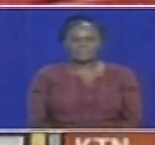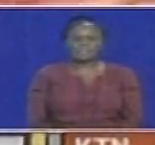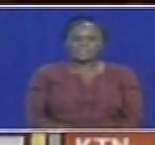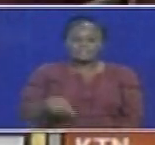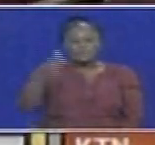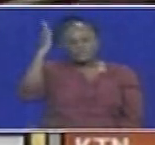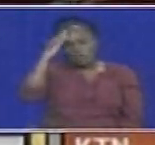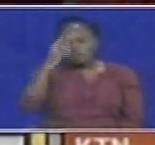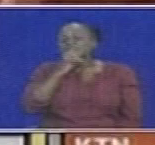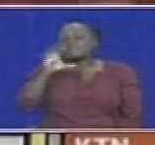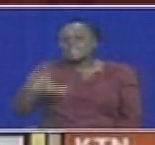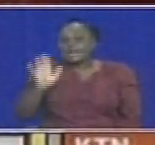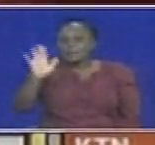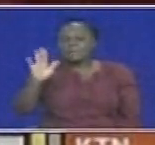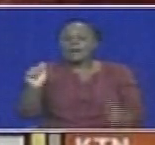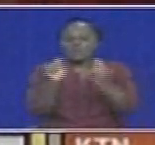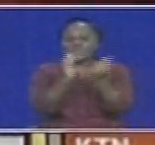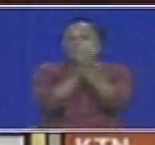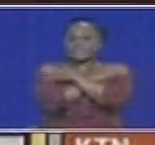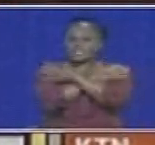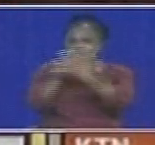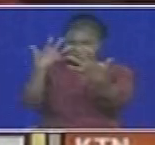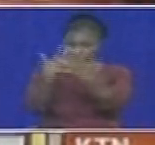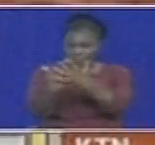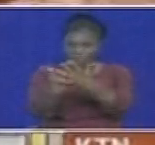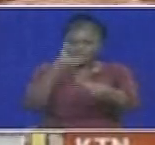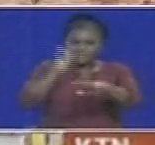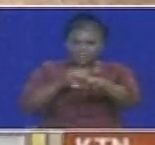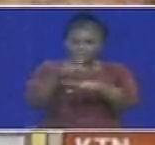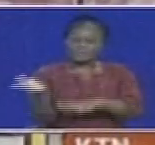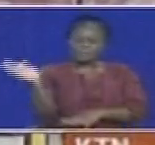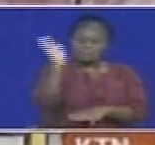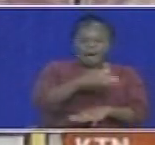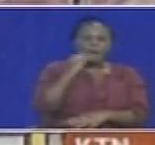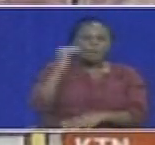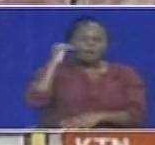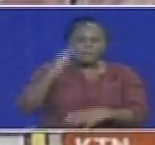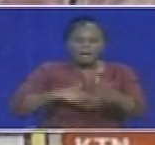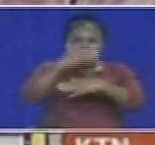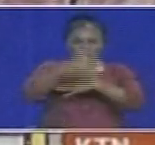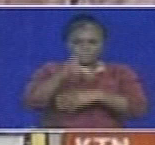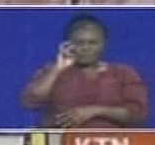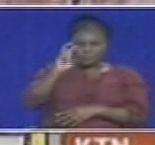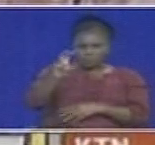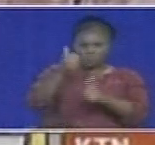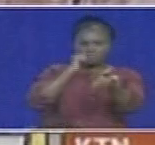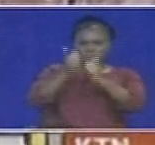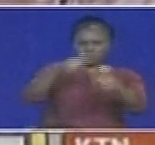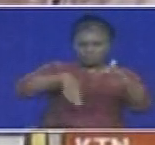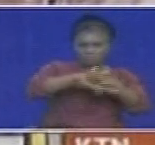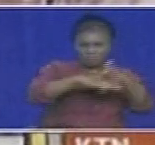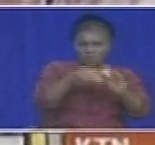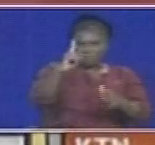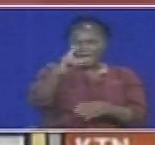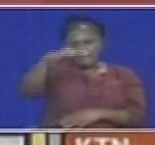Alifahamisha kwamba mwanae na marafiki zake walitiwa mbaroni walipokuwa njiani kuelekea nyumbani baada ya kutizama mechi katika mkahawa mmoja